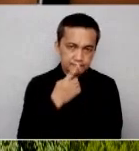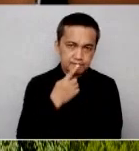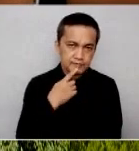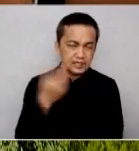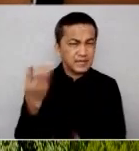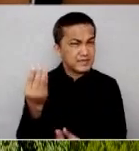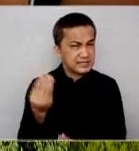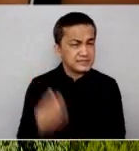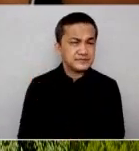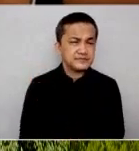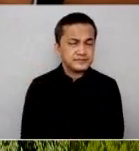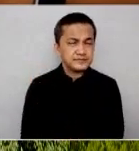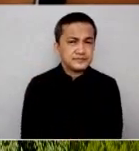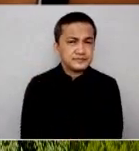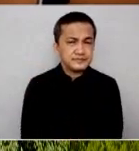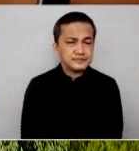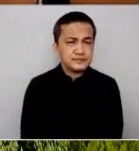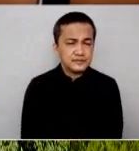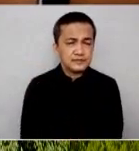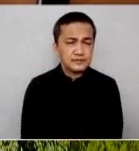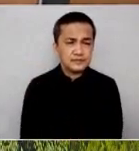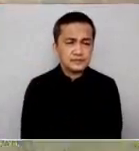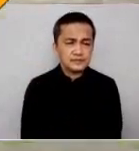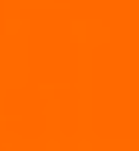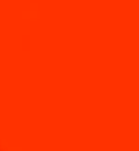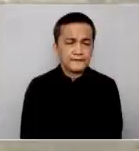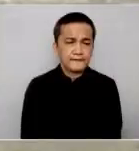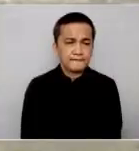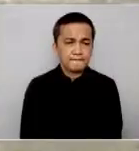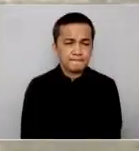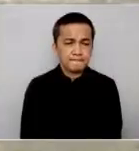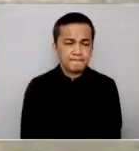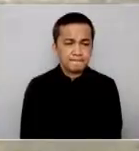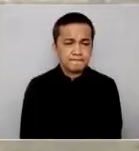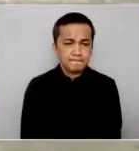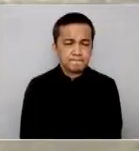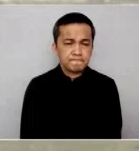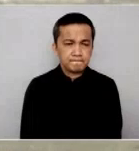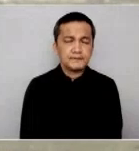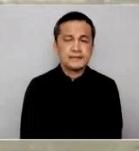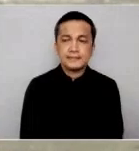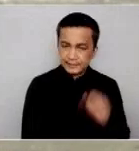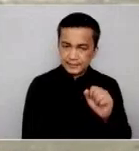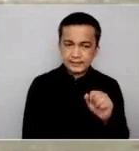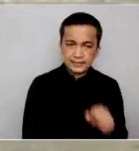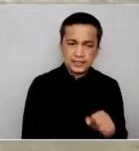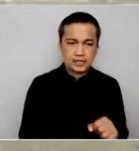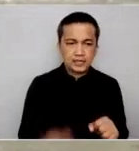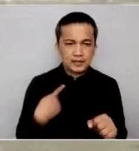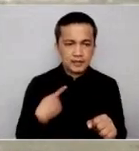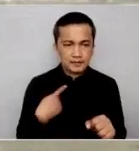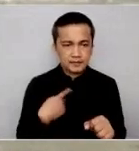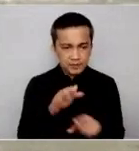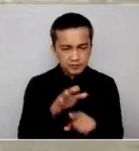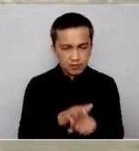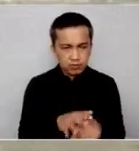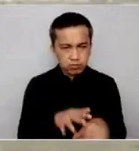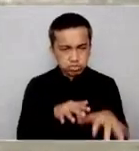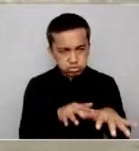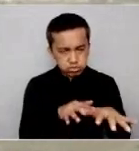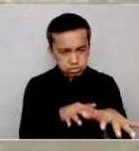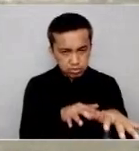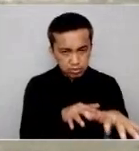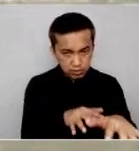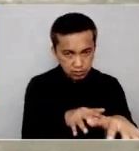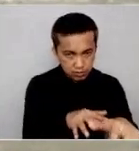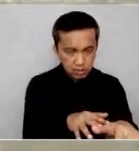ng trapiko ngayong Monday morning? Yes, Gretzen, nagdudulot na nga ng bagyang pagbigat sa daloy ng trapiko